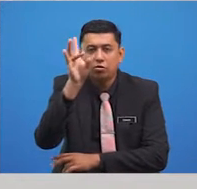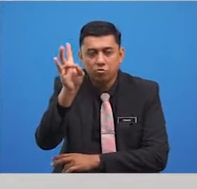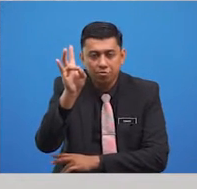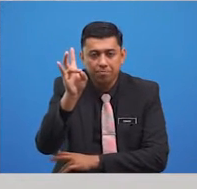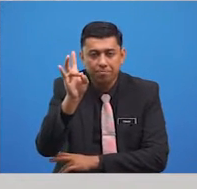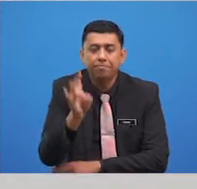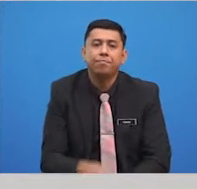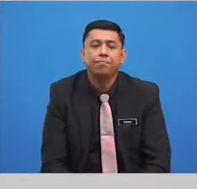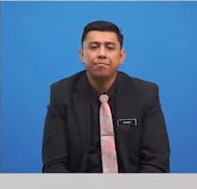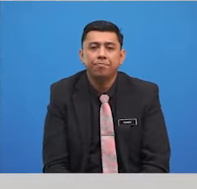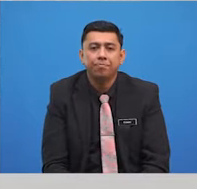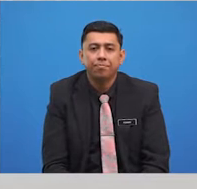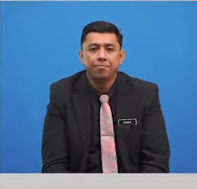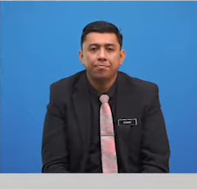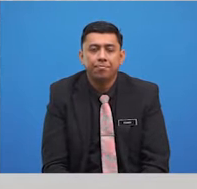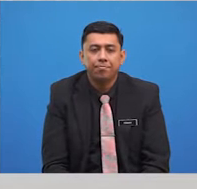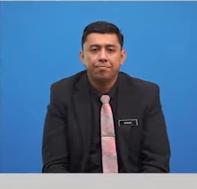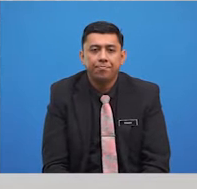ketujuh.